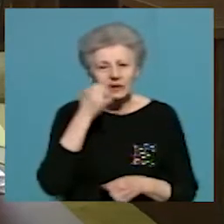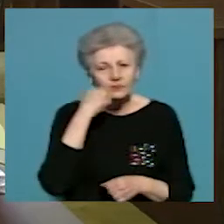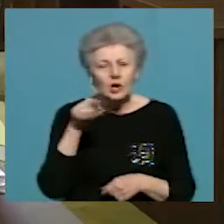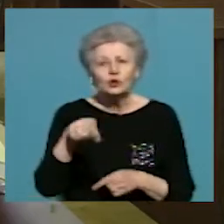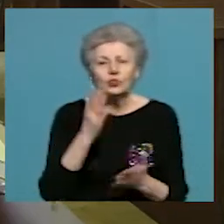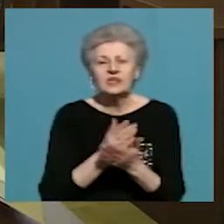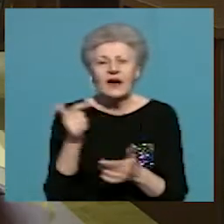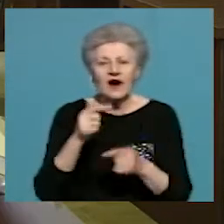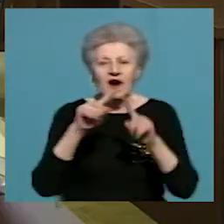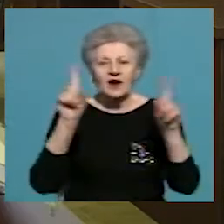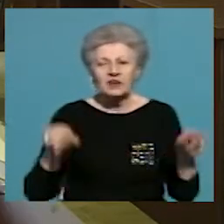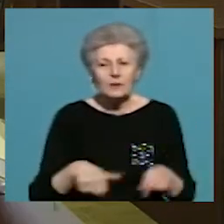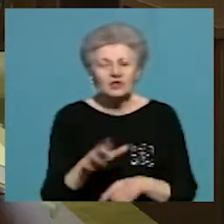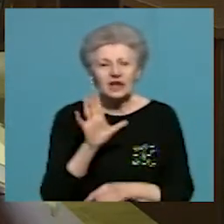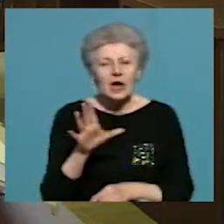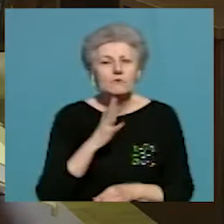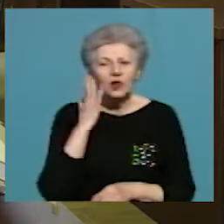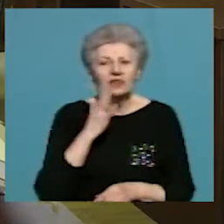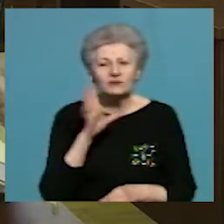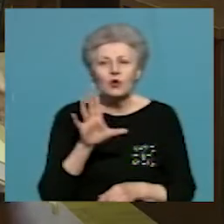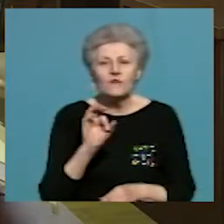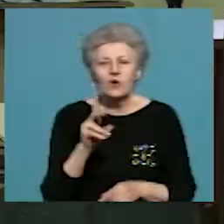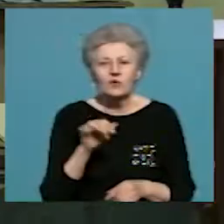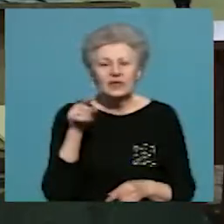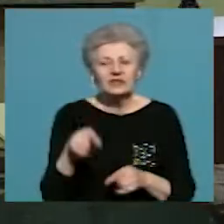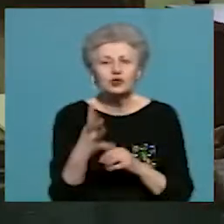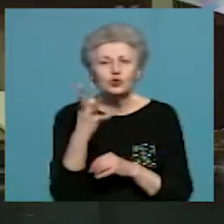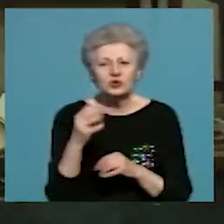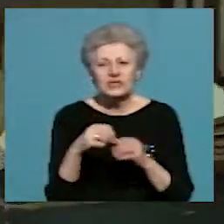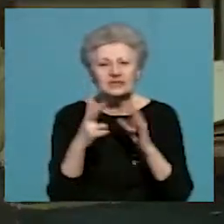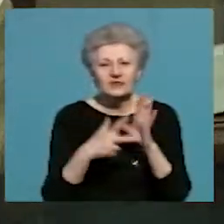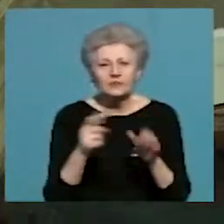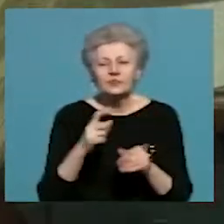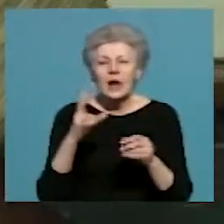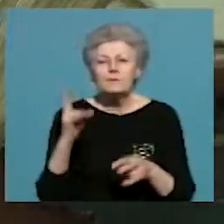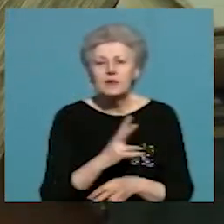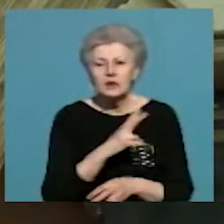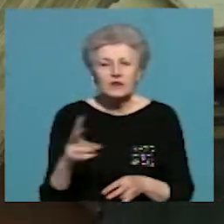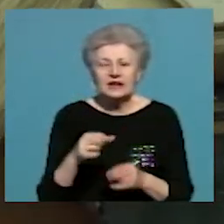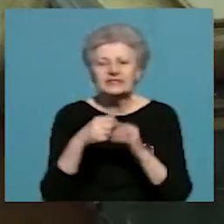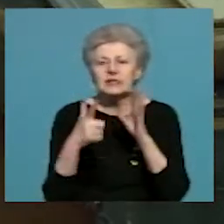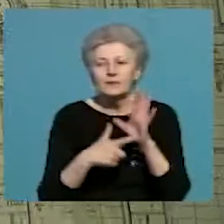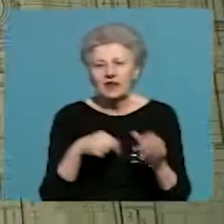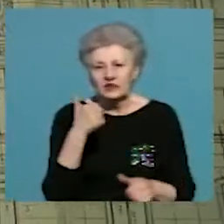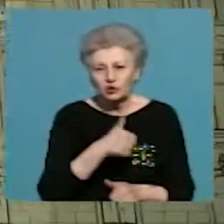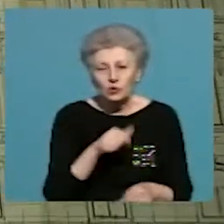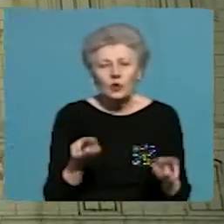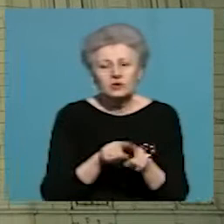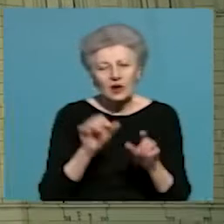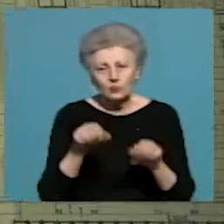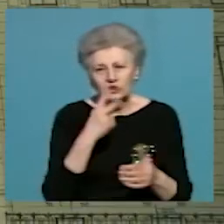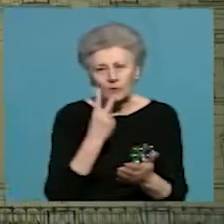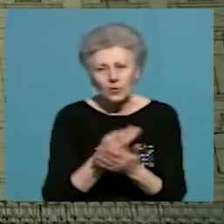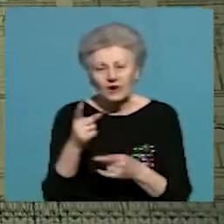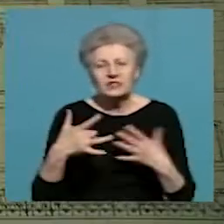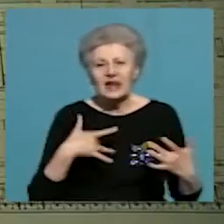зберігають грамоту молдовського воєводи 1417 року, Біблію 1517 року. Також можна побачити креслення проєкту